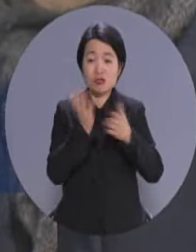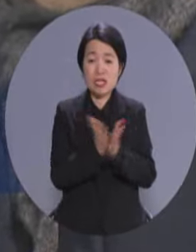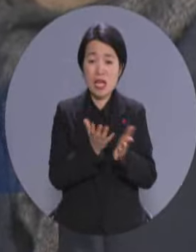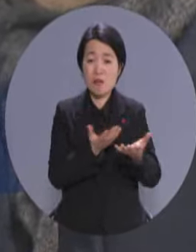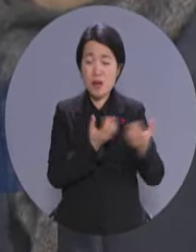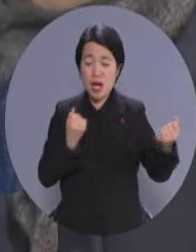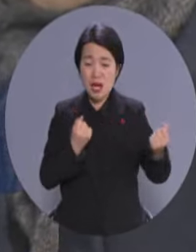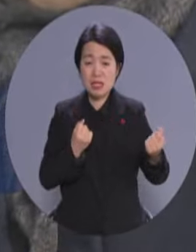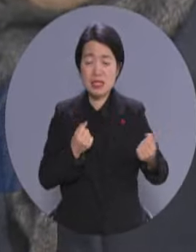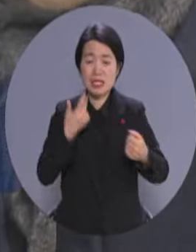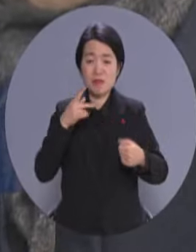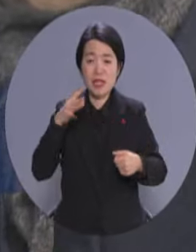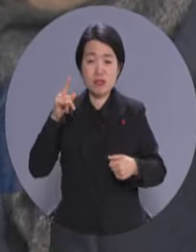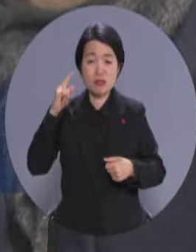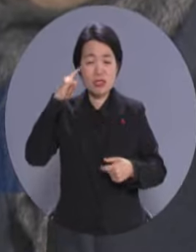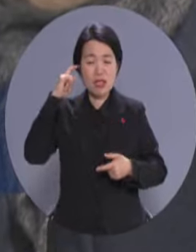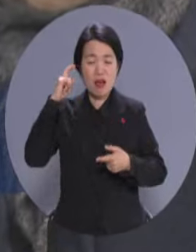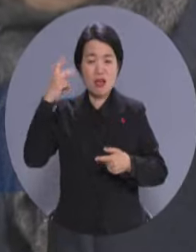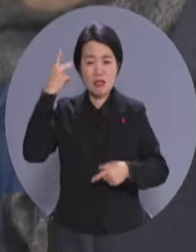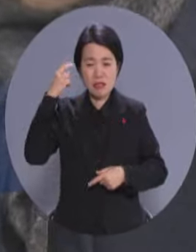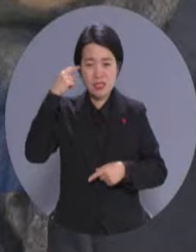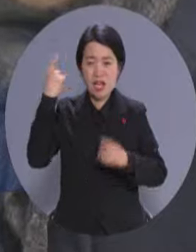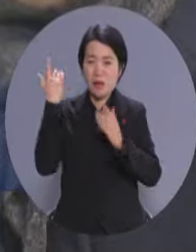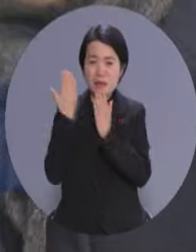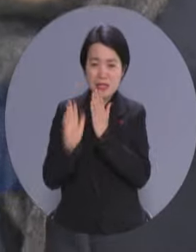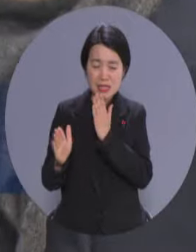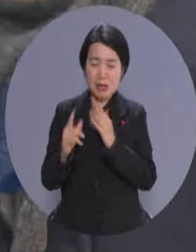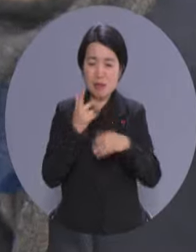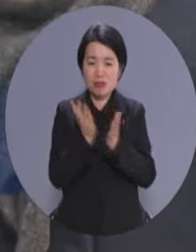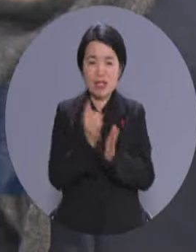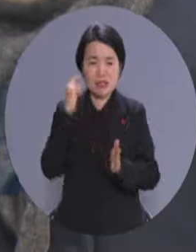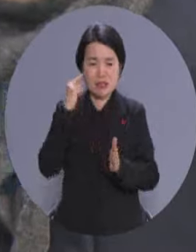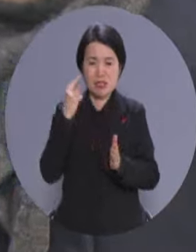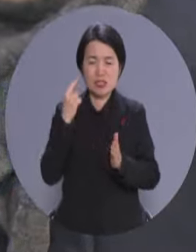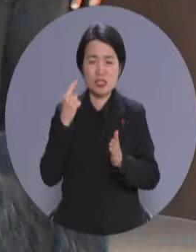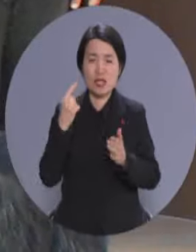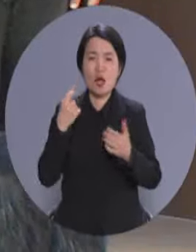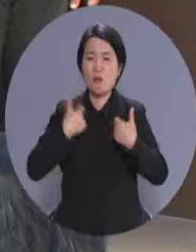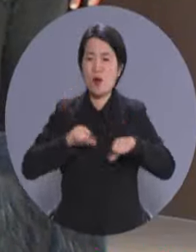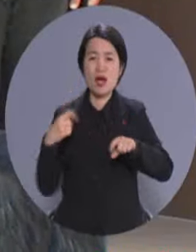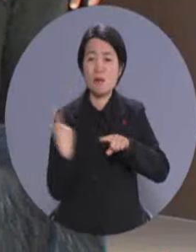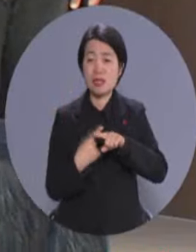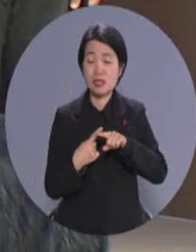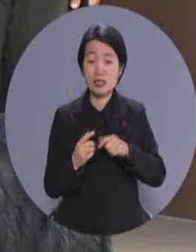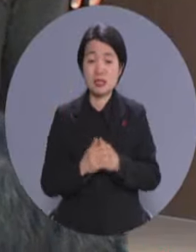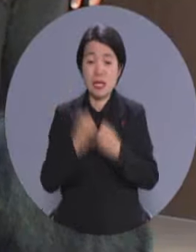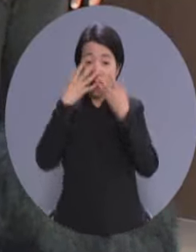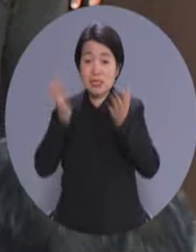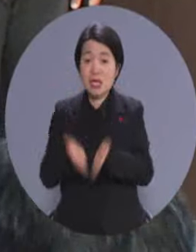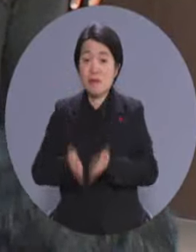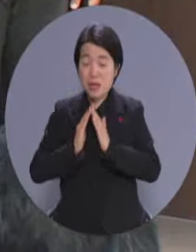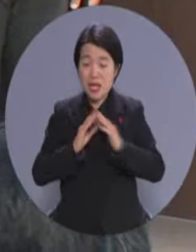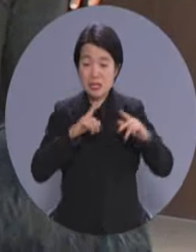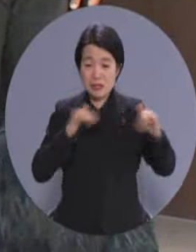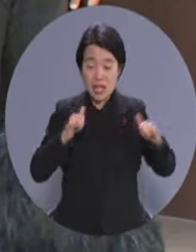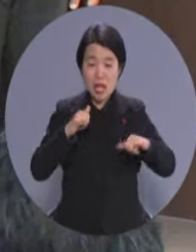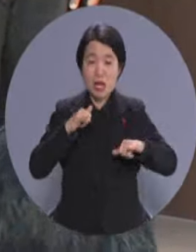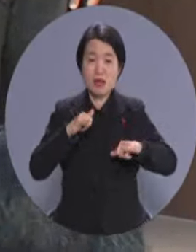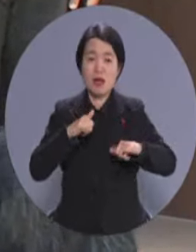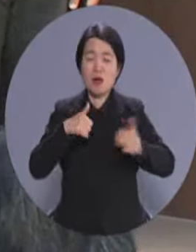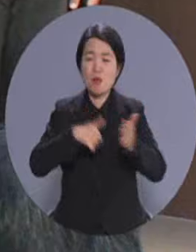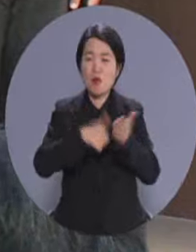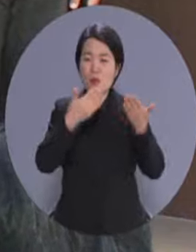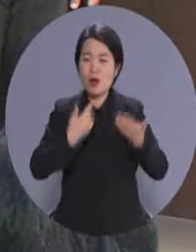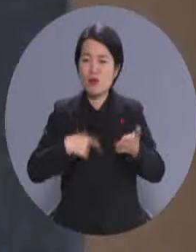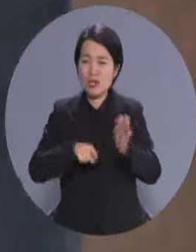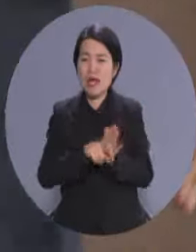정신과 어긋나는 길이며 민주당 정신을 저버리는 행동입니다. 이낙연 신당이 지역 민심을 얻기엔 한계가